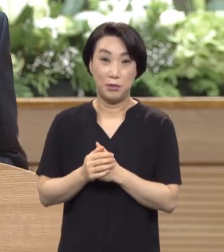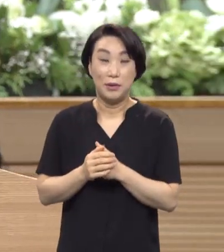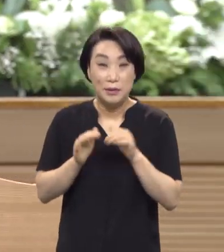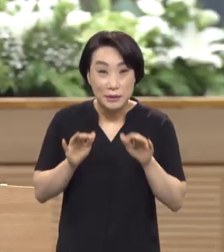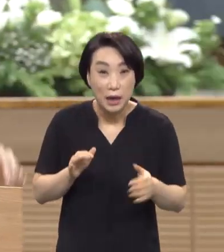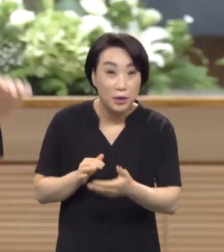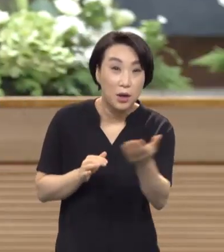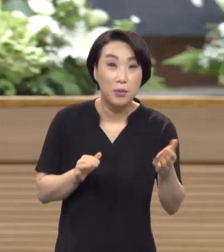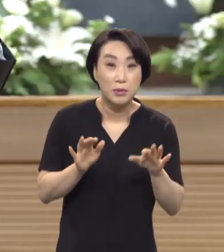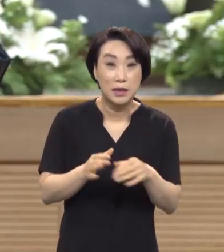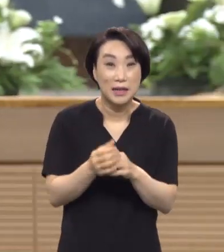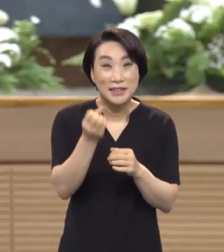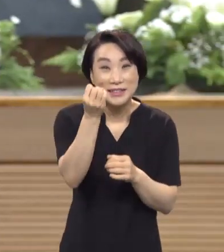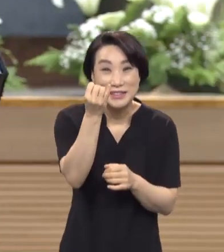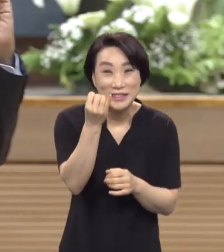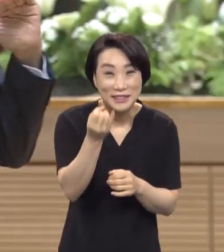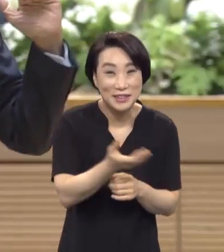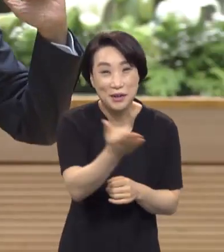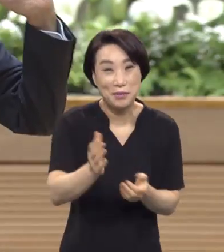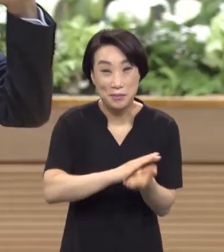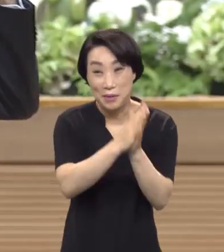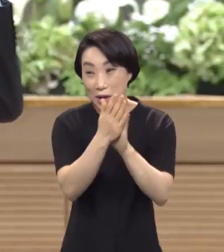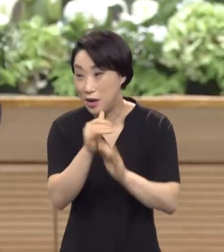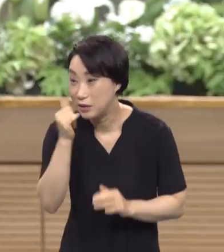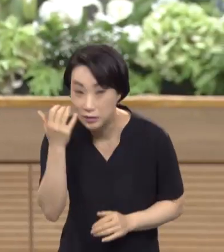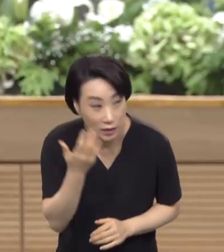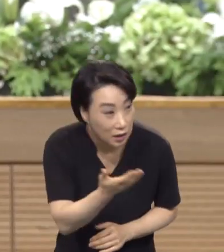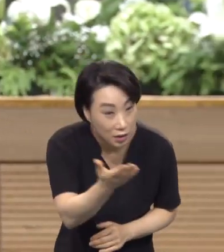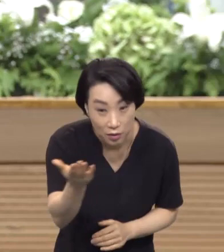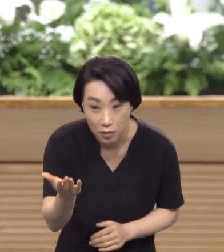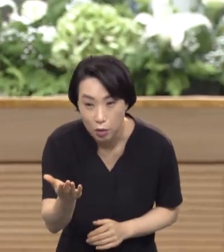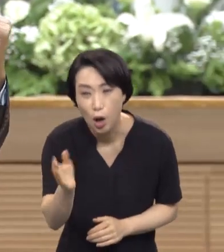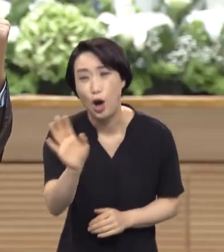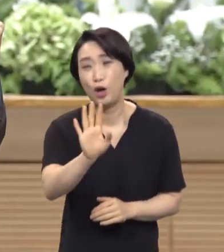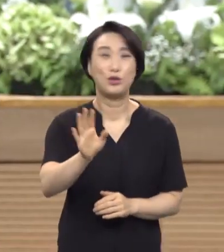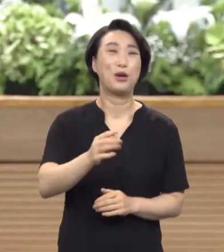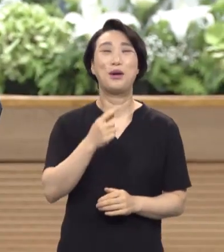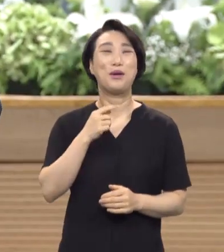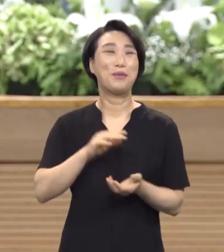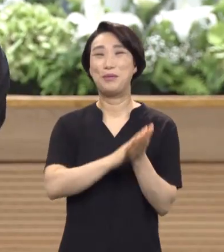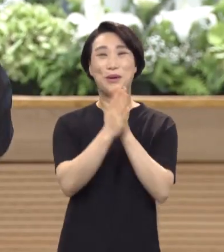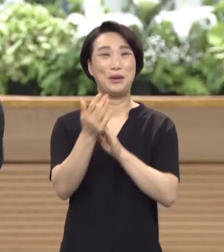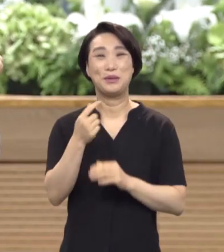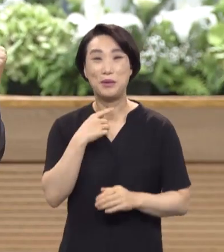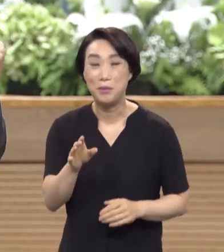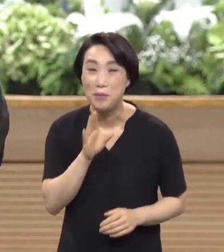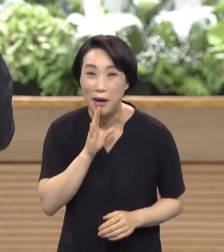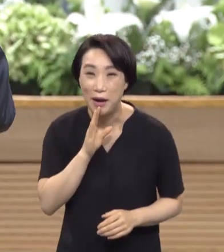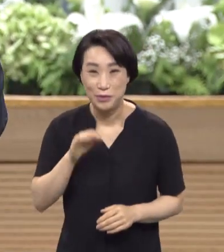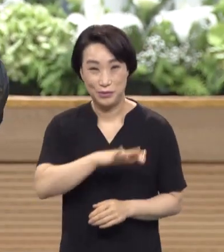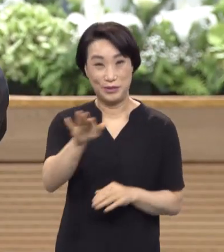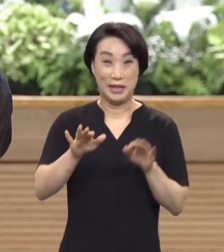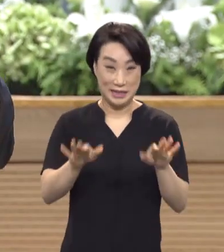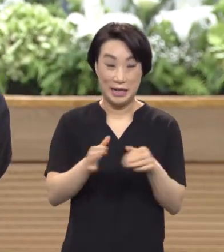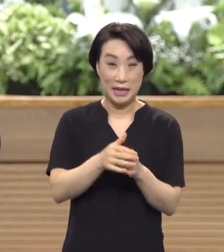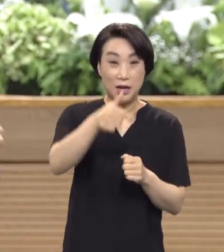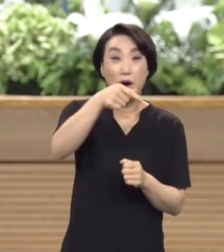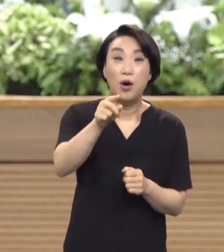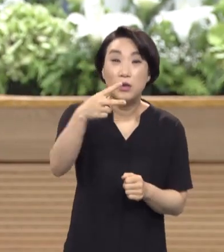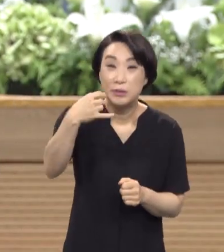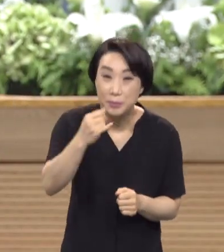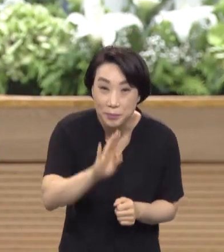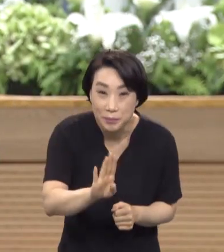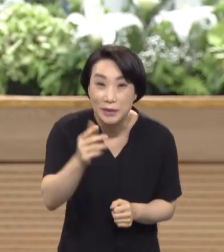자, 종자가 변하나요? 변하지 않는다. 그래서 우리가 거듭났단 말은 종자가